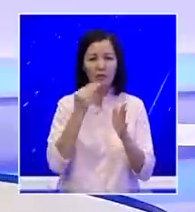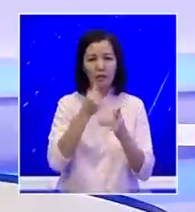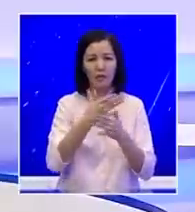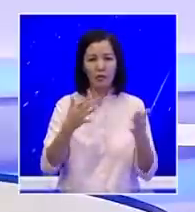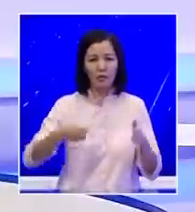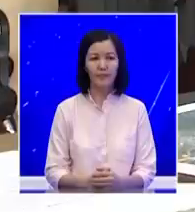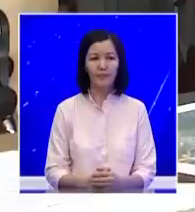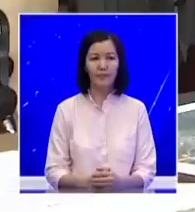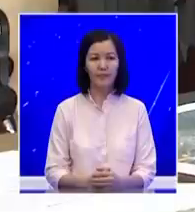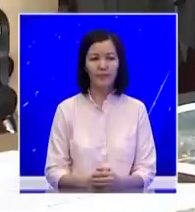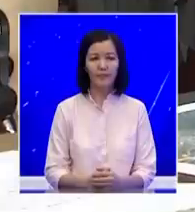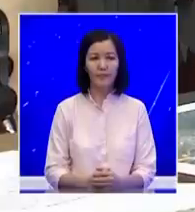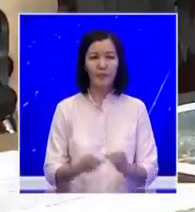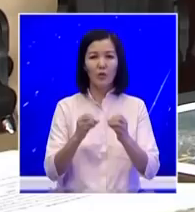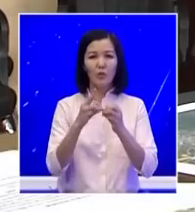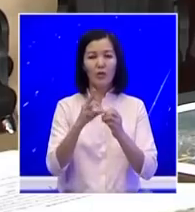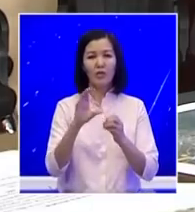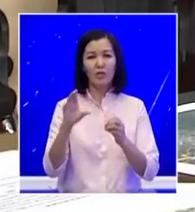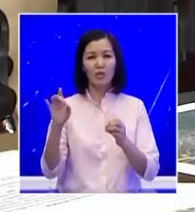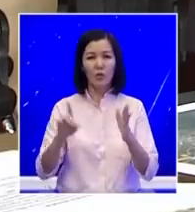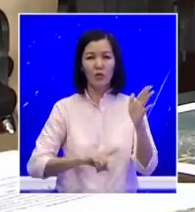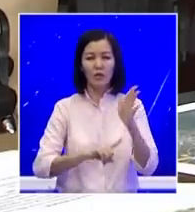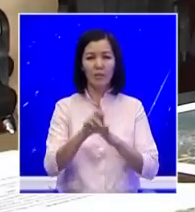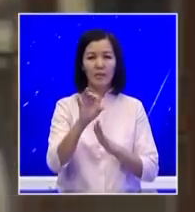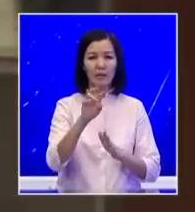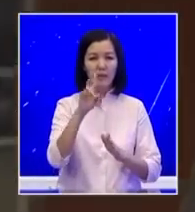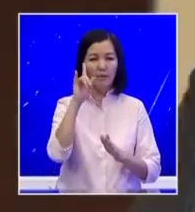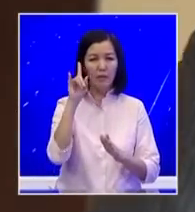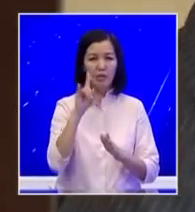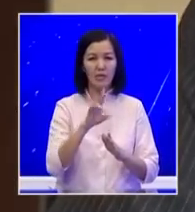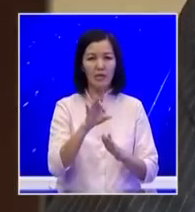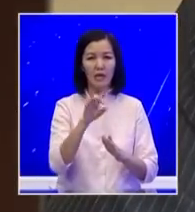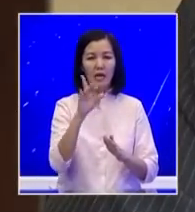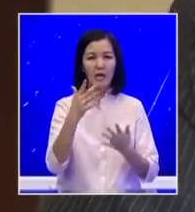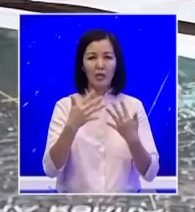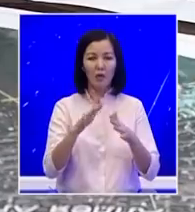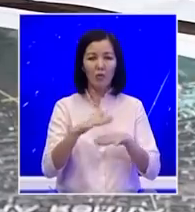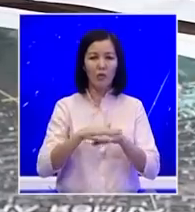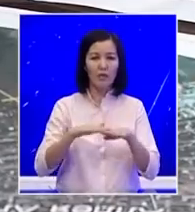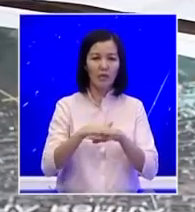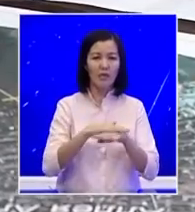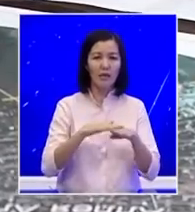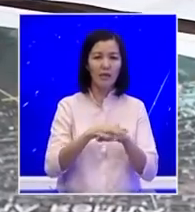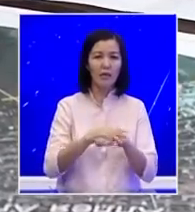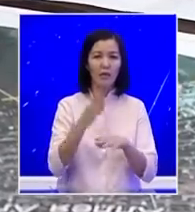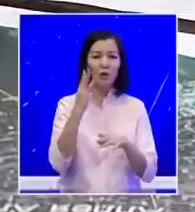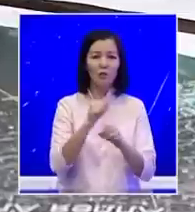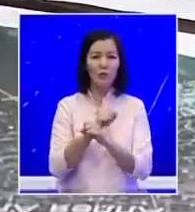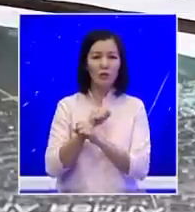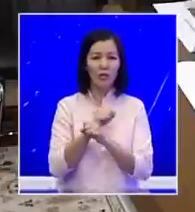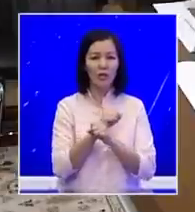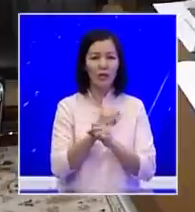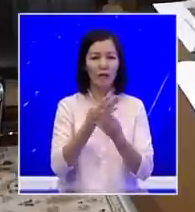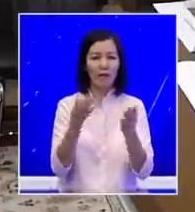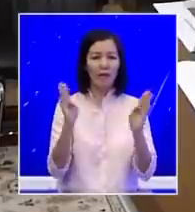таратты. 12 сәуірден бастап Еңбекші Қазақ ауданындағы Рақат ауылдық округінің Көксай, Береке, Алтын алма, Алтын адам саяжайына